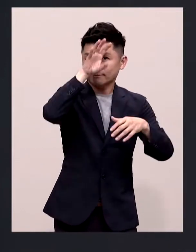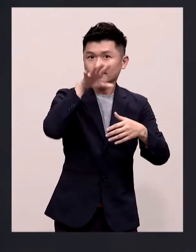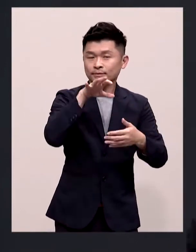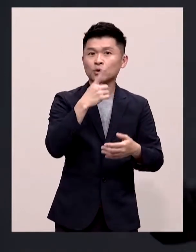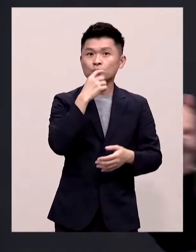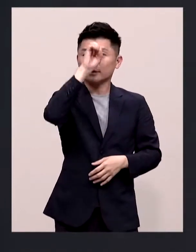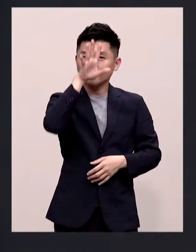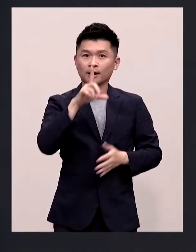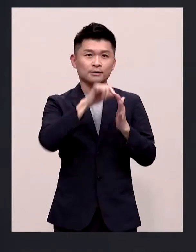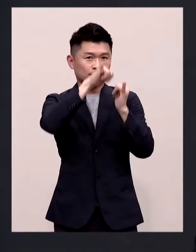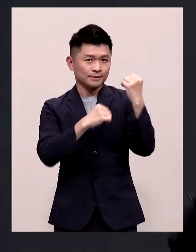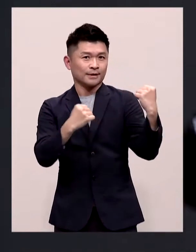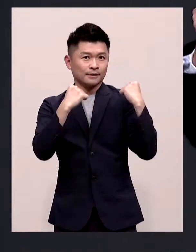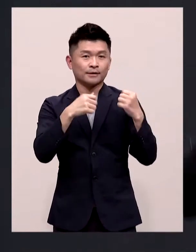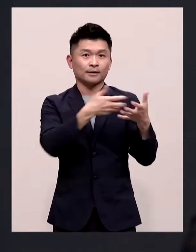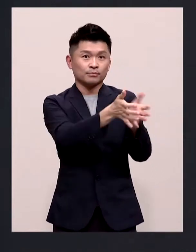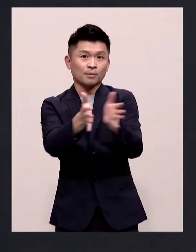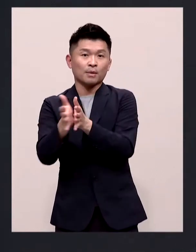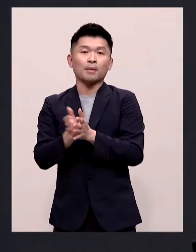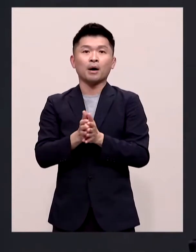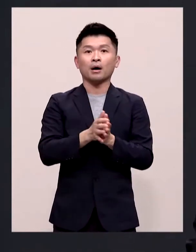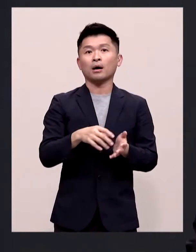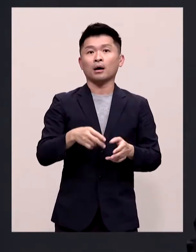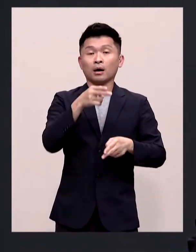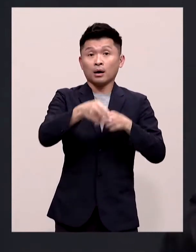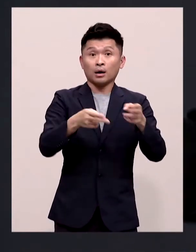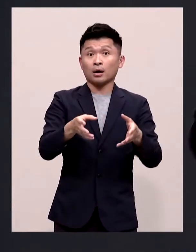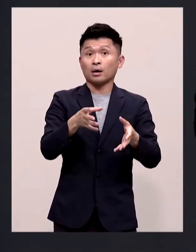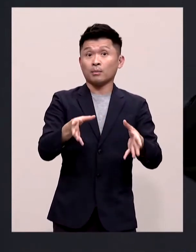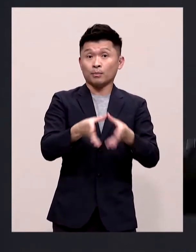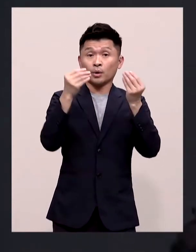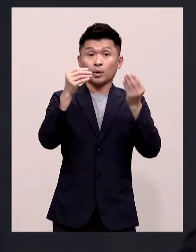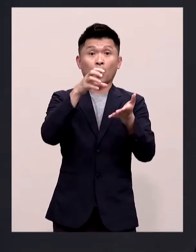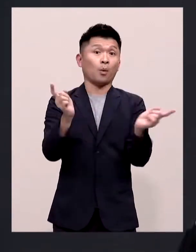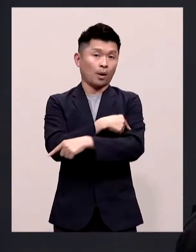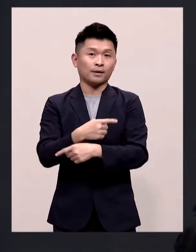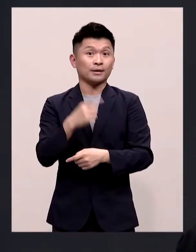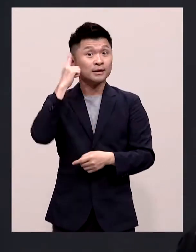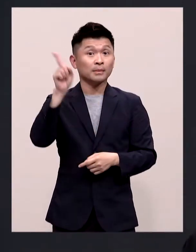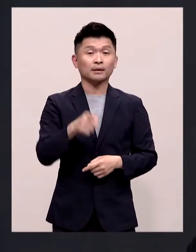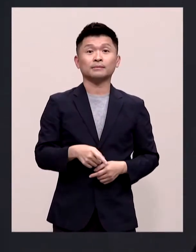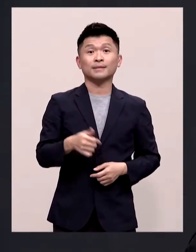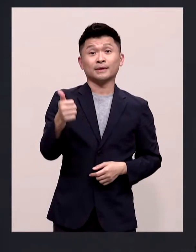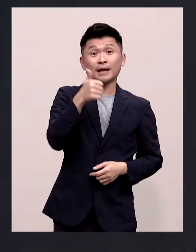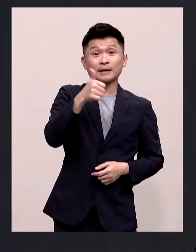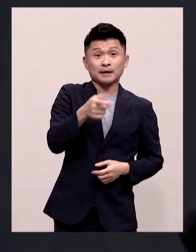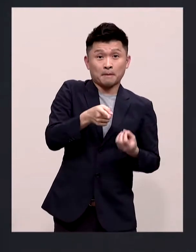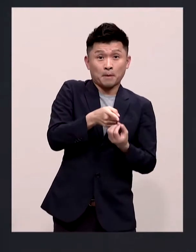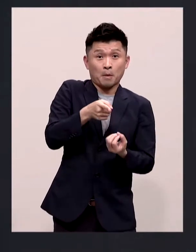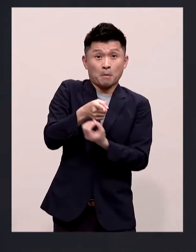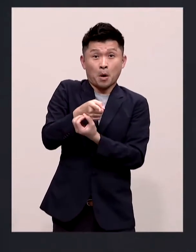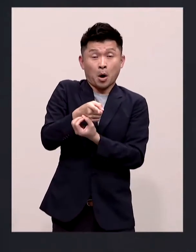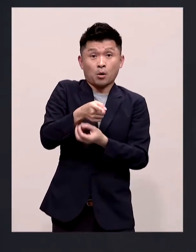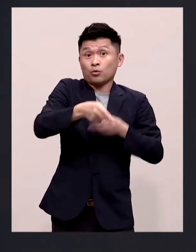綠黨 這些時代力量他們都同意免數犯證什麼叫做免數犯證 就是男人把自己的生殖器官保